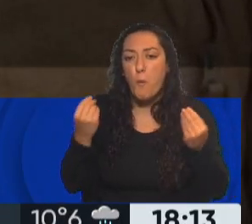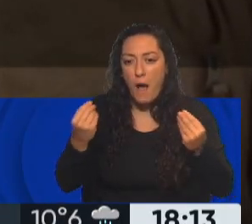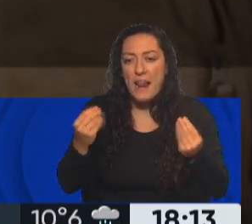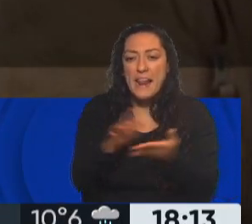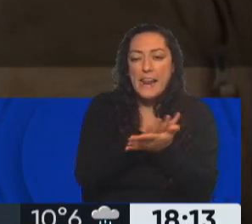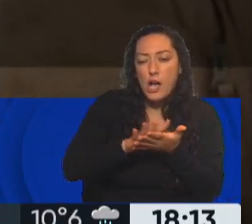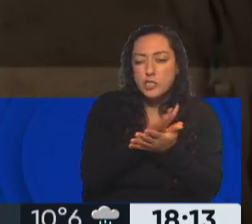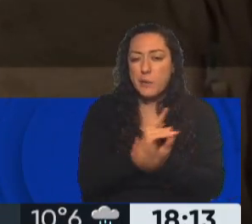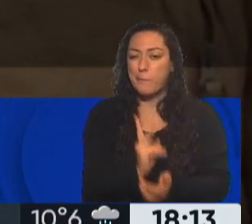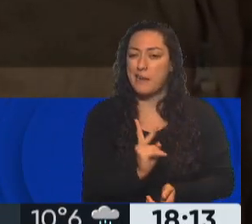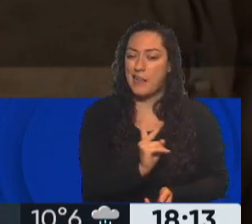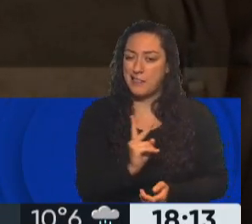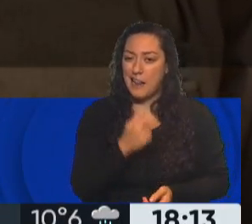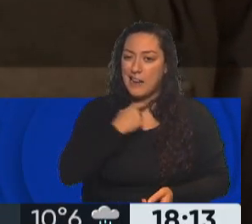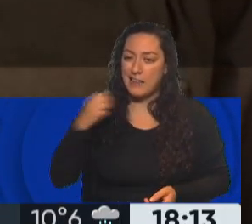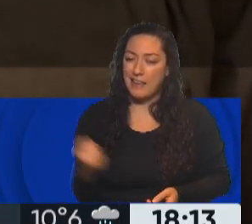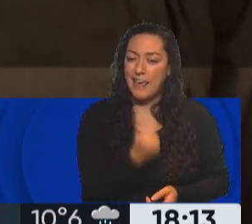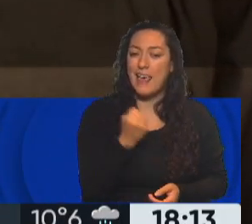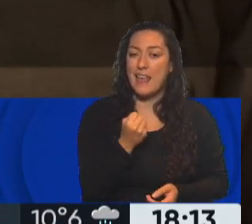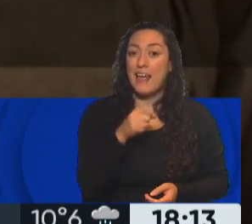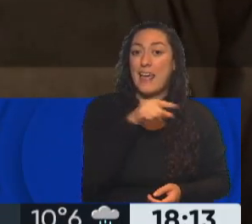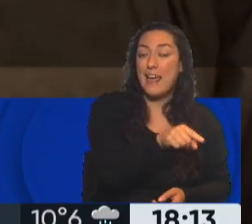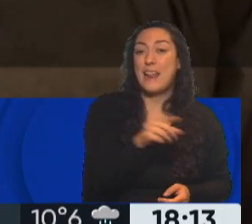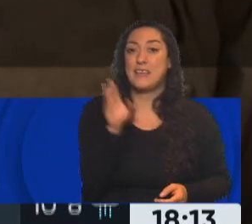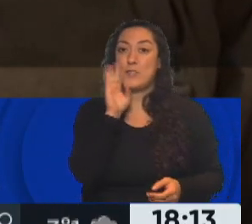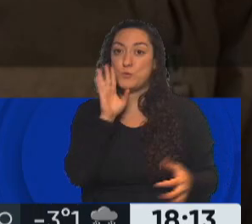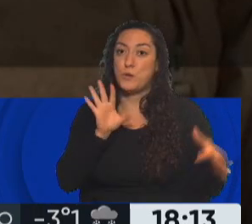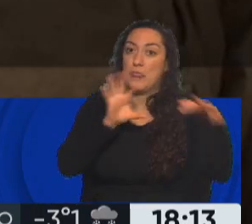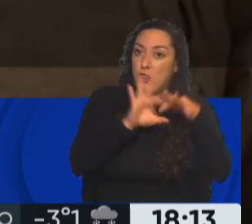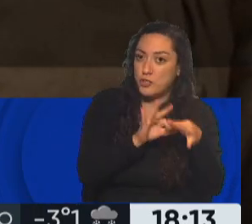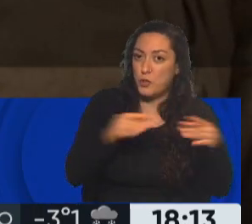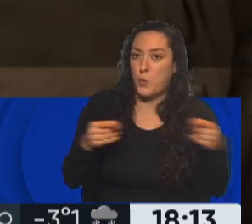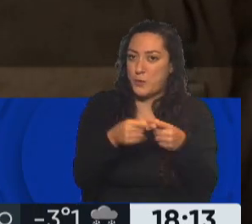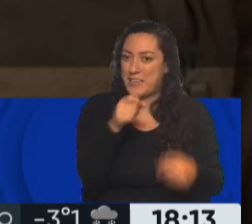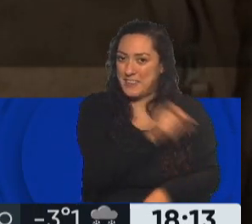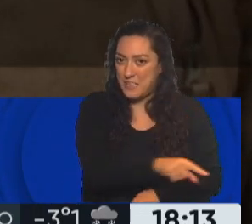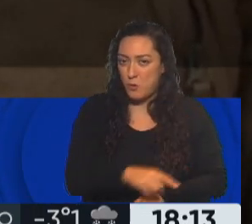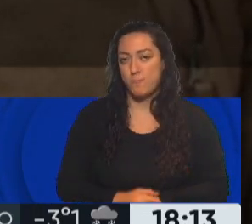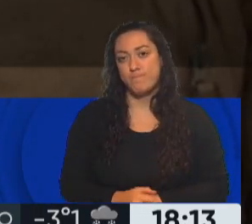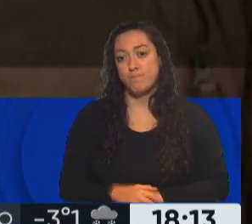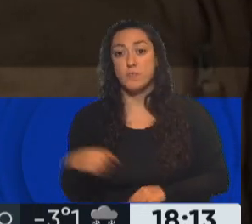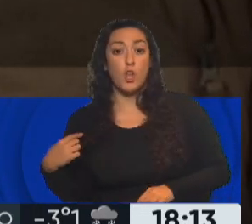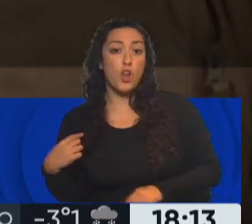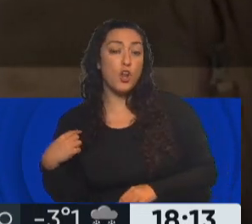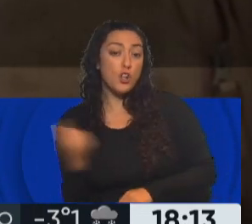нього були двосторонні, він зі Сполученими Штатами Америки, і ми просто не зможемо